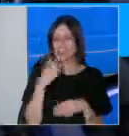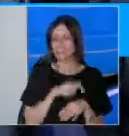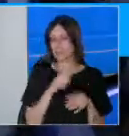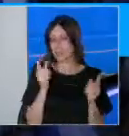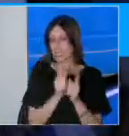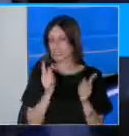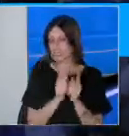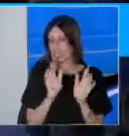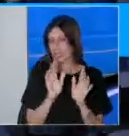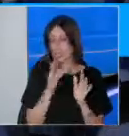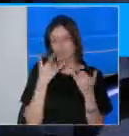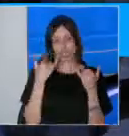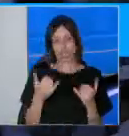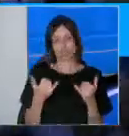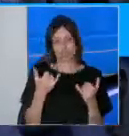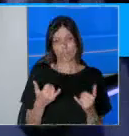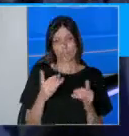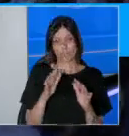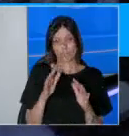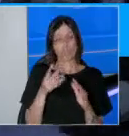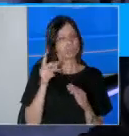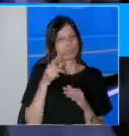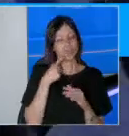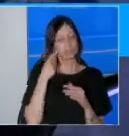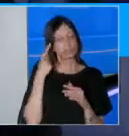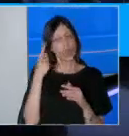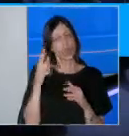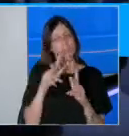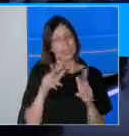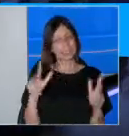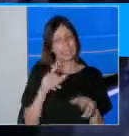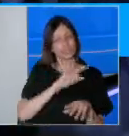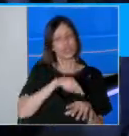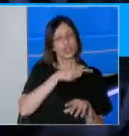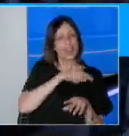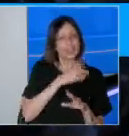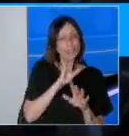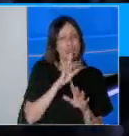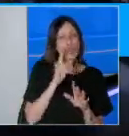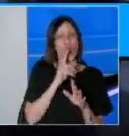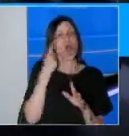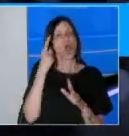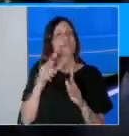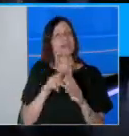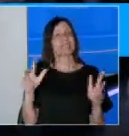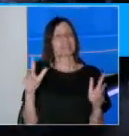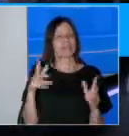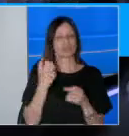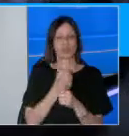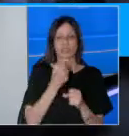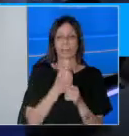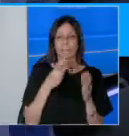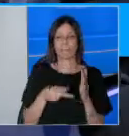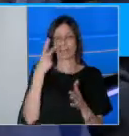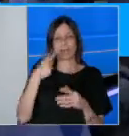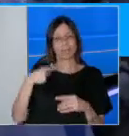קצר, שכרגע לפי שעה, ויש הערכות מצב שעתיות, וצריך להדגיש את זה, לא הערכות מצב ש... מתבצעות פעמיים